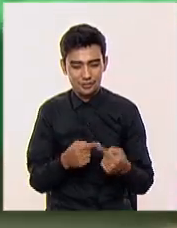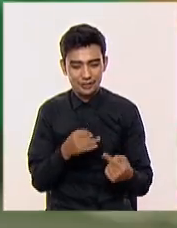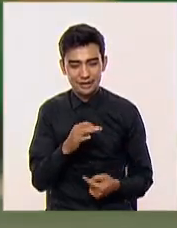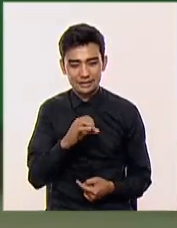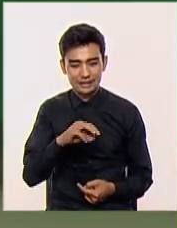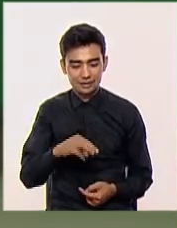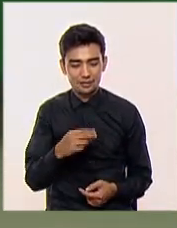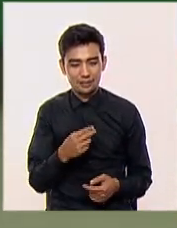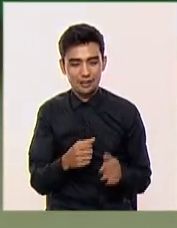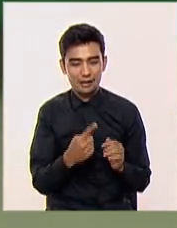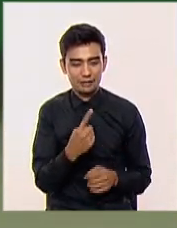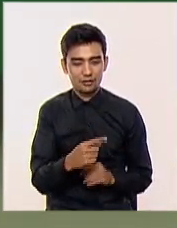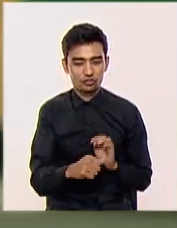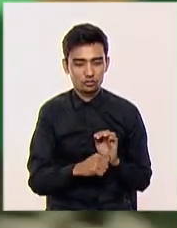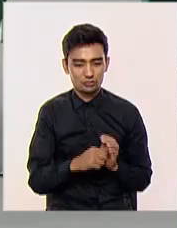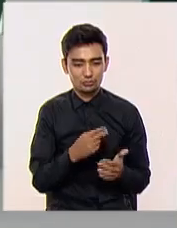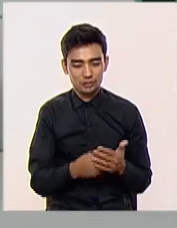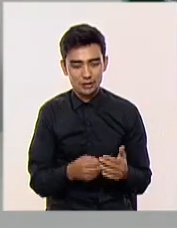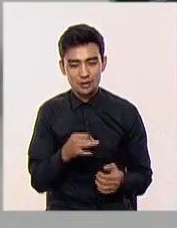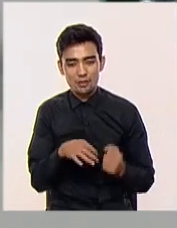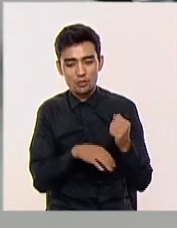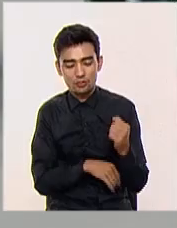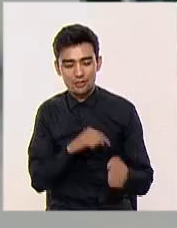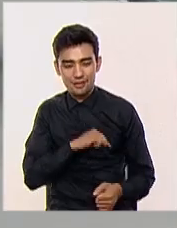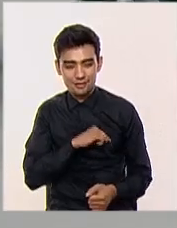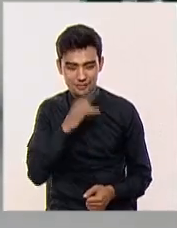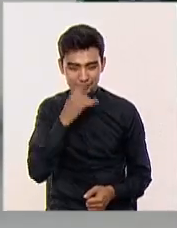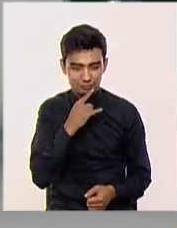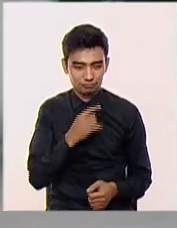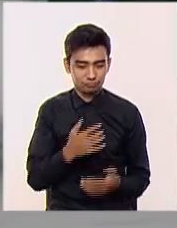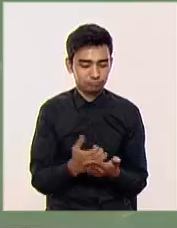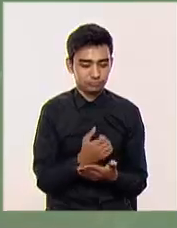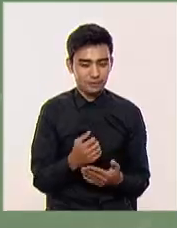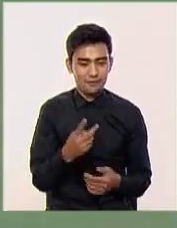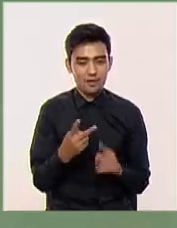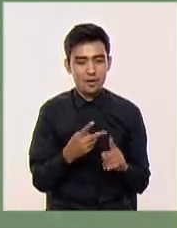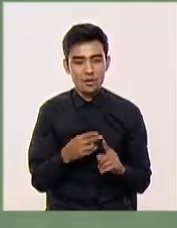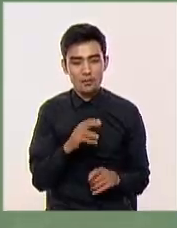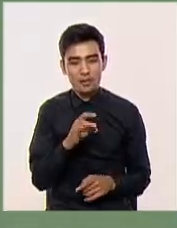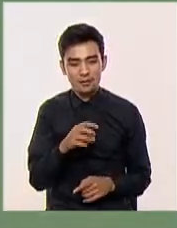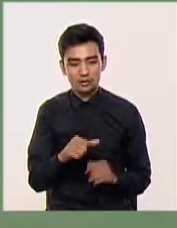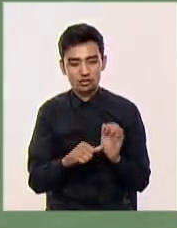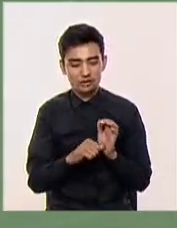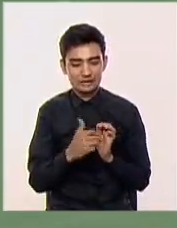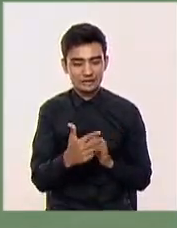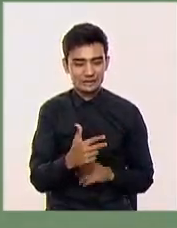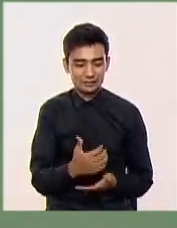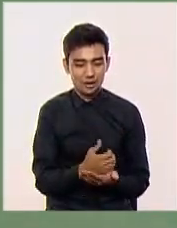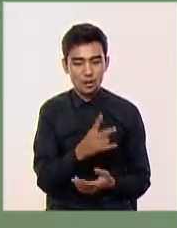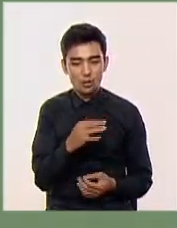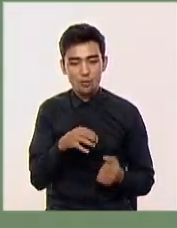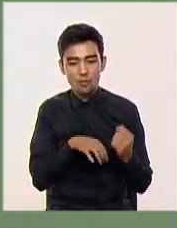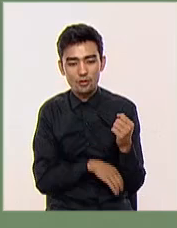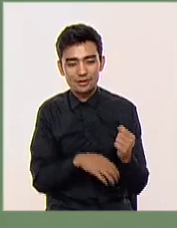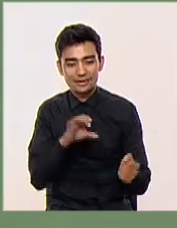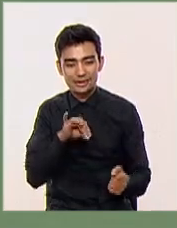был проигран 1-6. Однако затем уже опыт и характер казахстанцев взяли верх. Во 2-й партии наш ветеран выиграл 6-3. Но в решающем